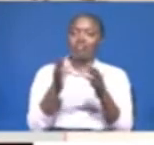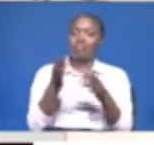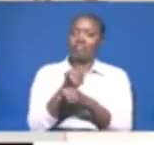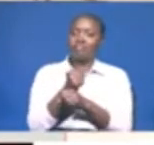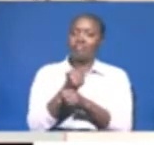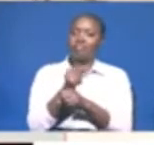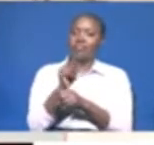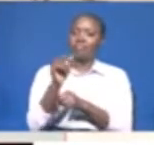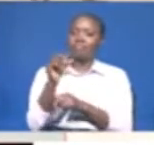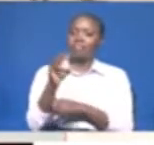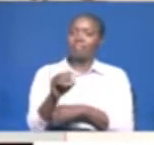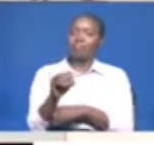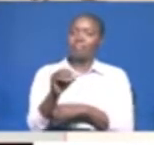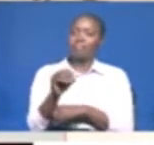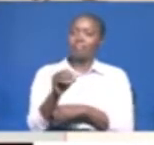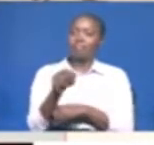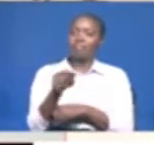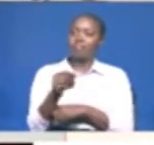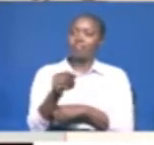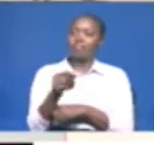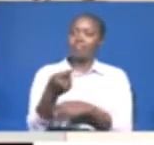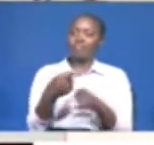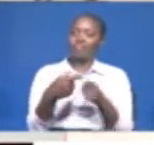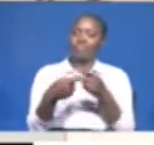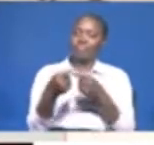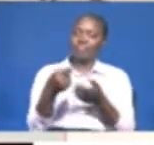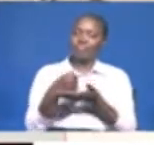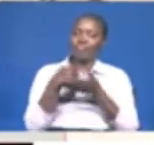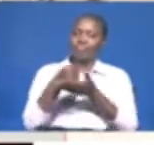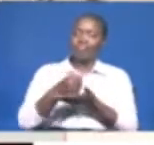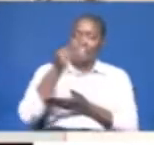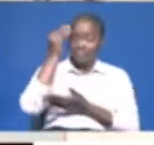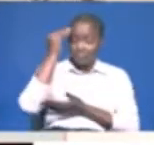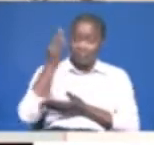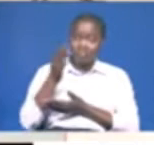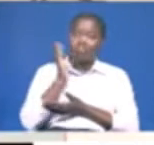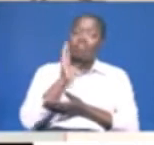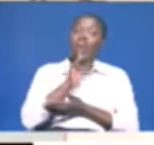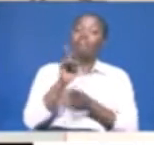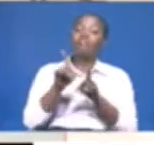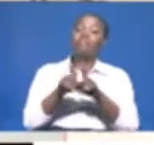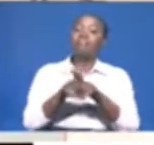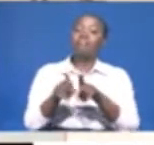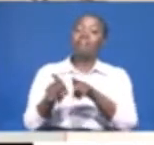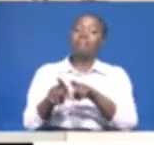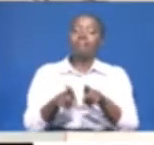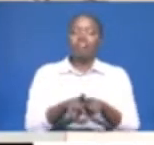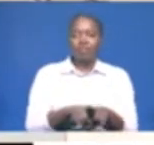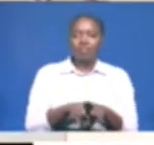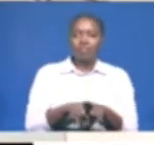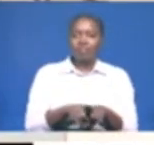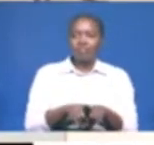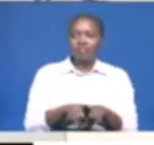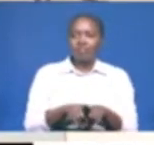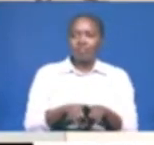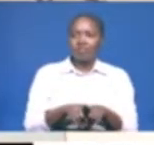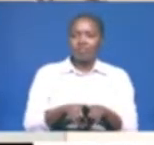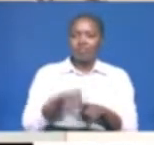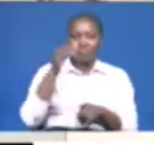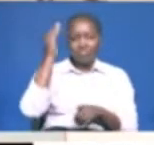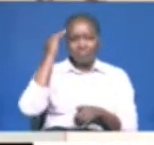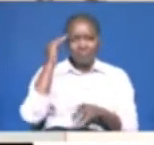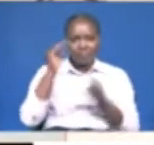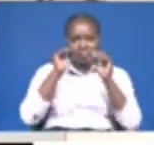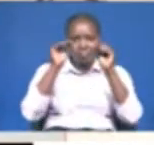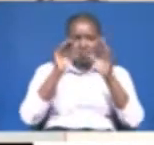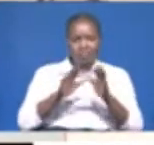serikali waingililie kati kusaidia wanafunzi na pia wazazi. Na pia ningeomba walimu wakuu wa shule